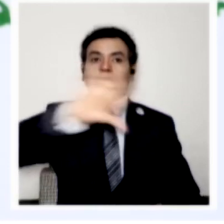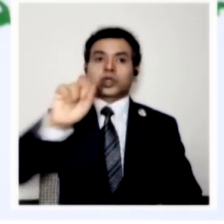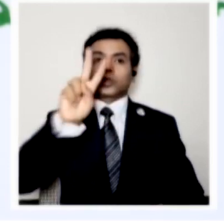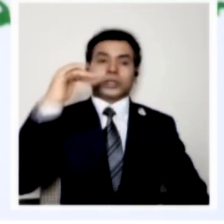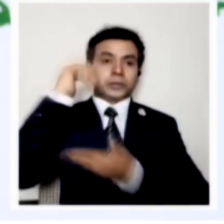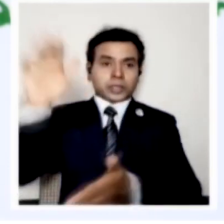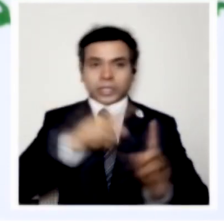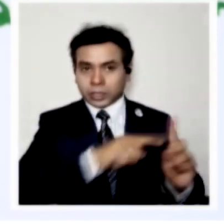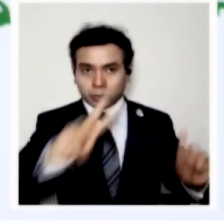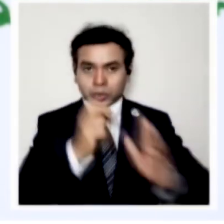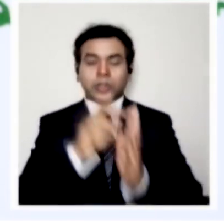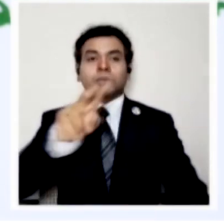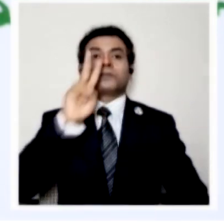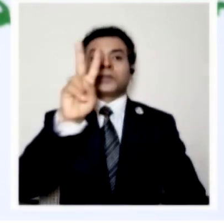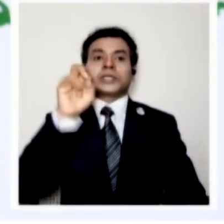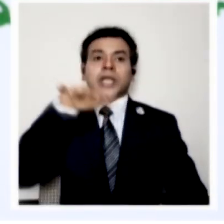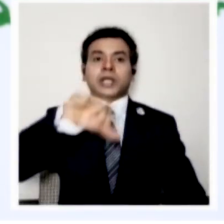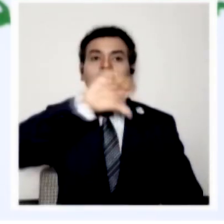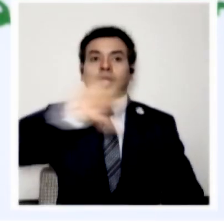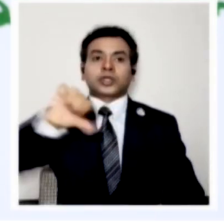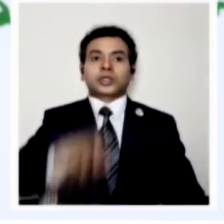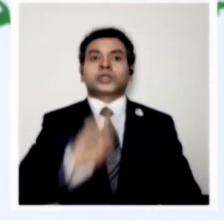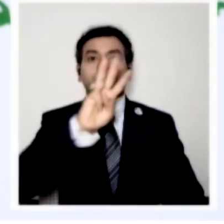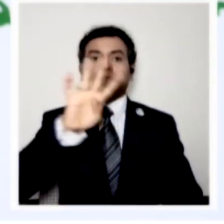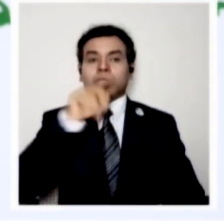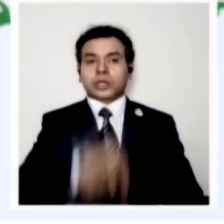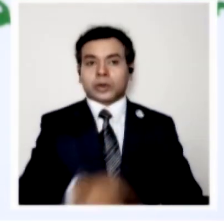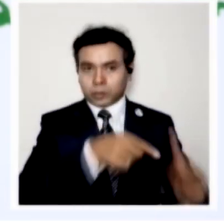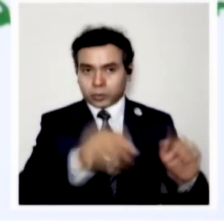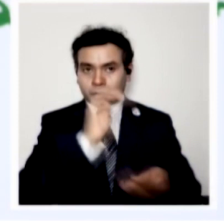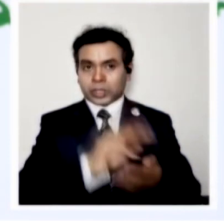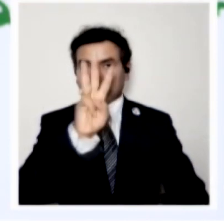24,54,737টি। 24 ঘন্টায় বিতরণ হয়েছে 3,902টি, এ পর্যন্ত